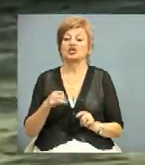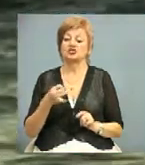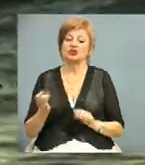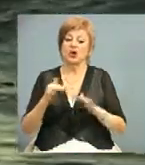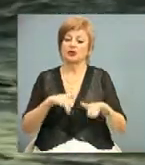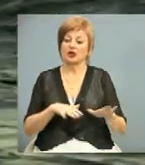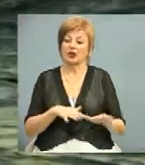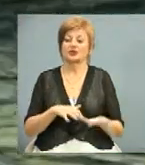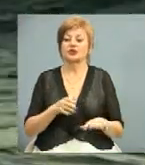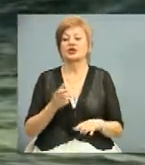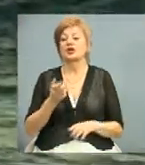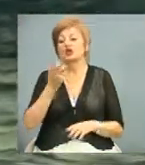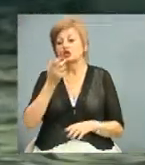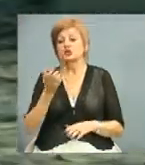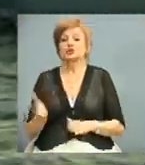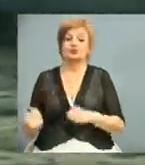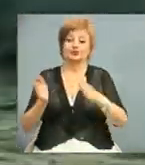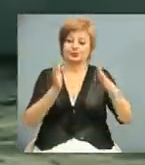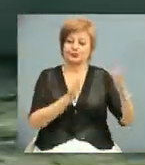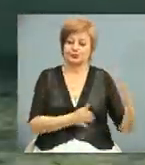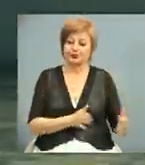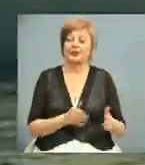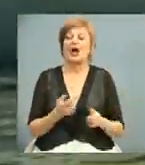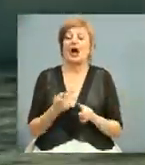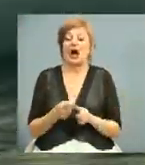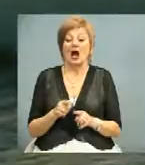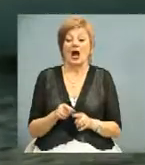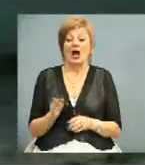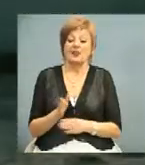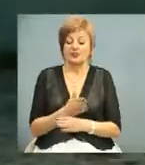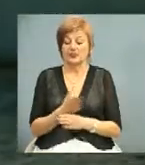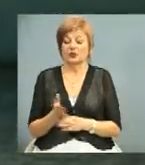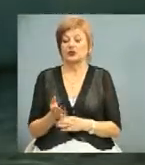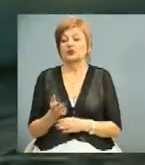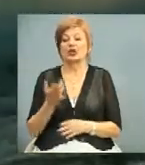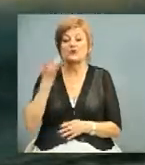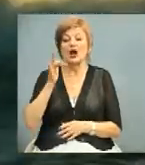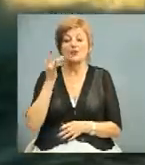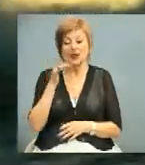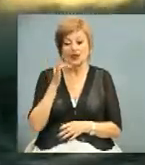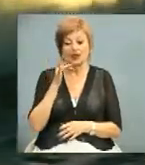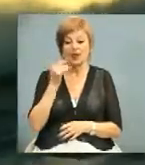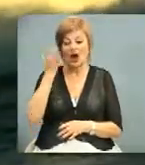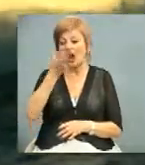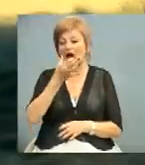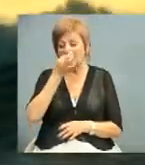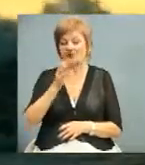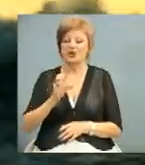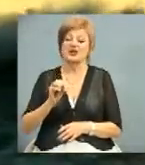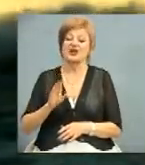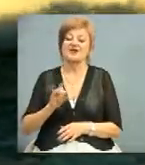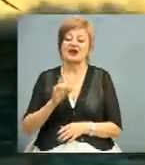він з півночі і до самого півдня. А знаходиться між Північною, Південною Америкою, Африкою і